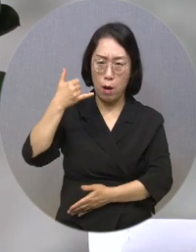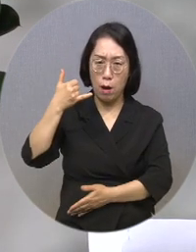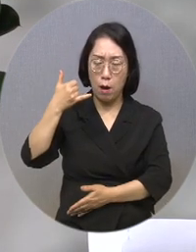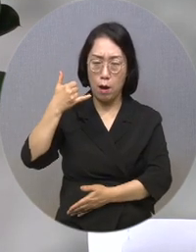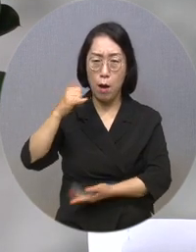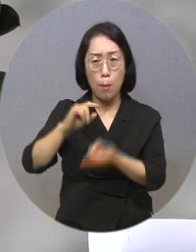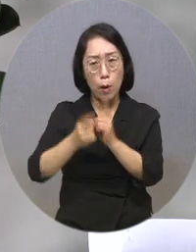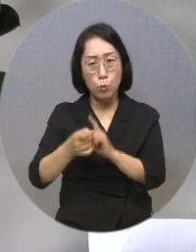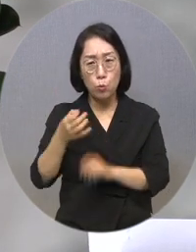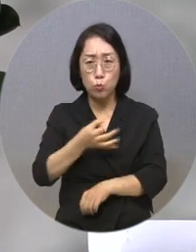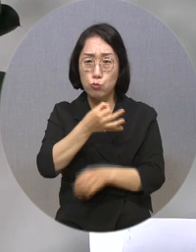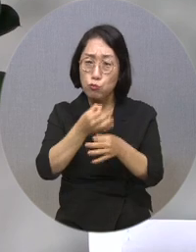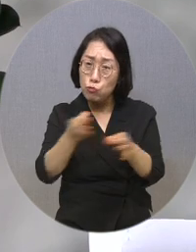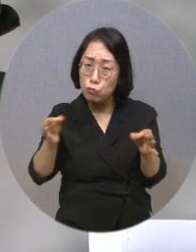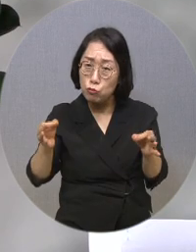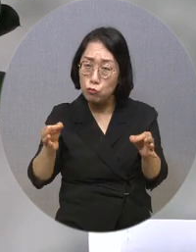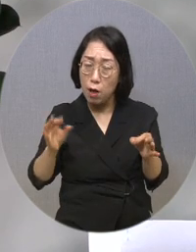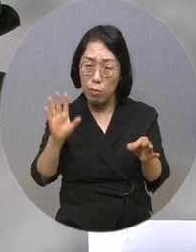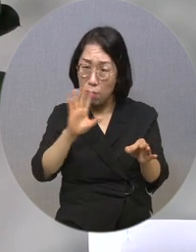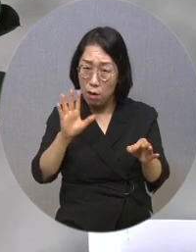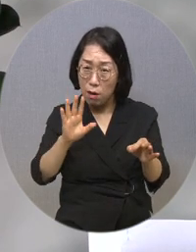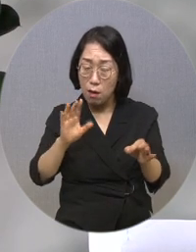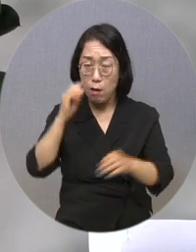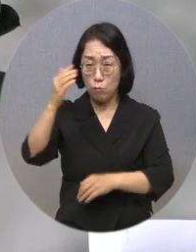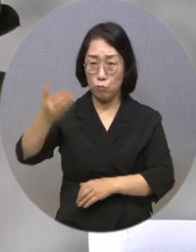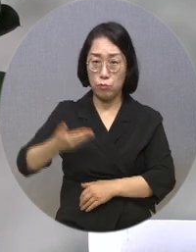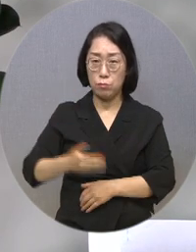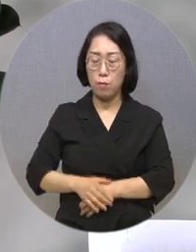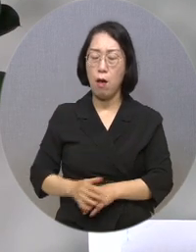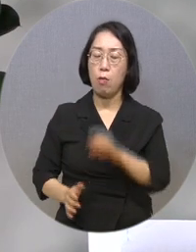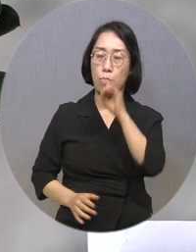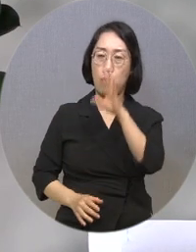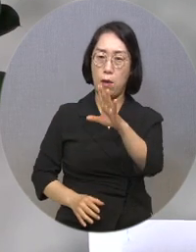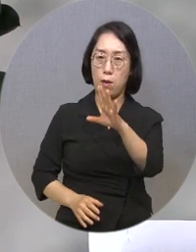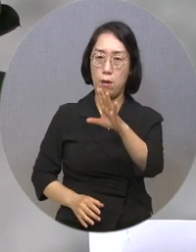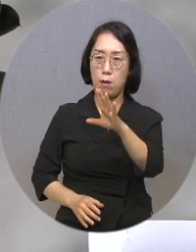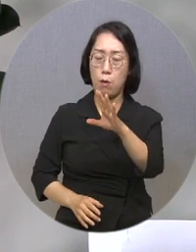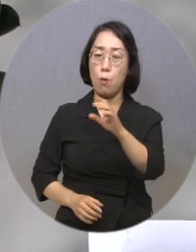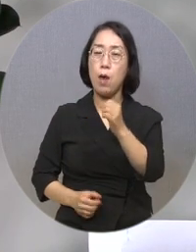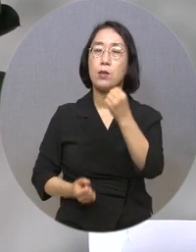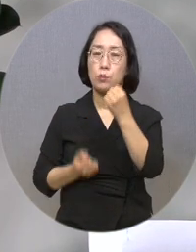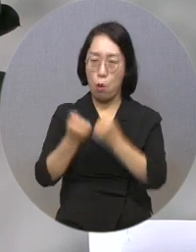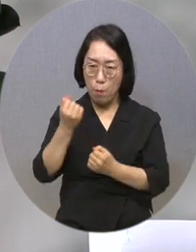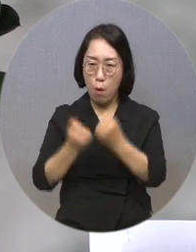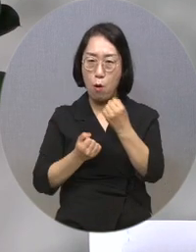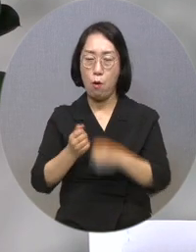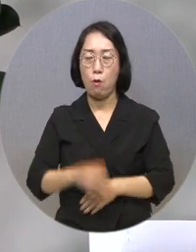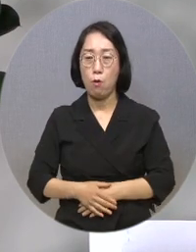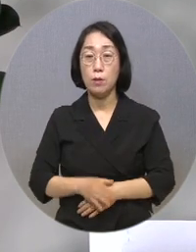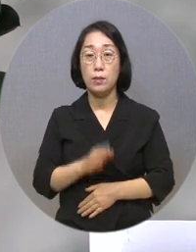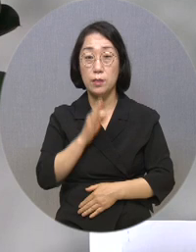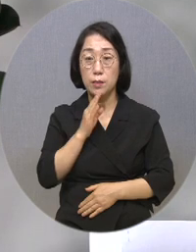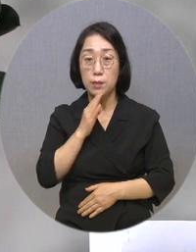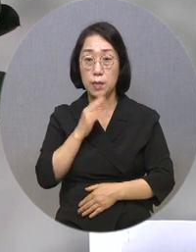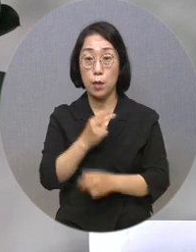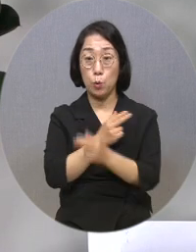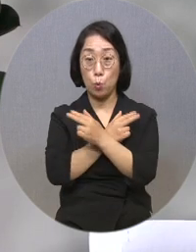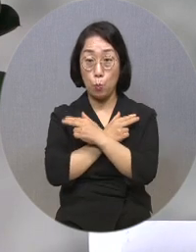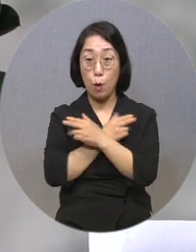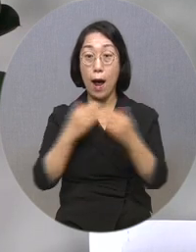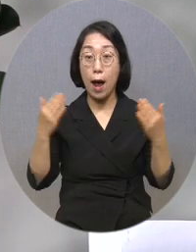현금으로 지급하면 어떻겠냐. 네. 제가 안 됩니다고 했습니다. 설득을 했습니다. 실제 이 교복 같은